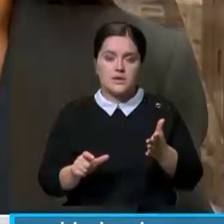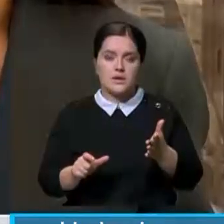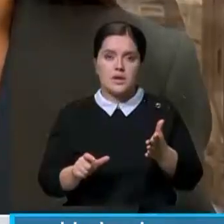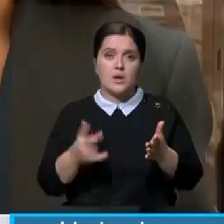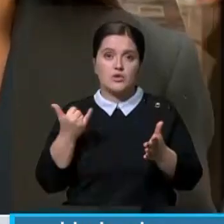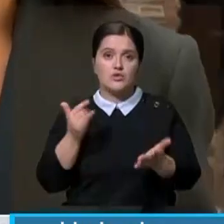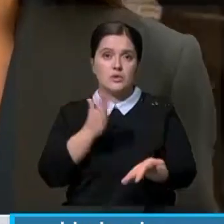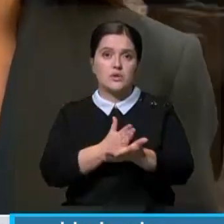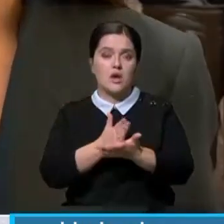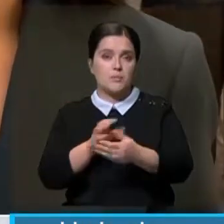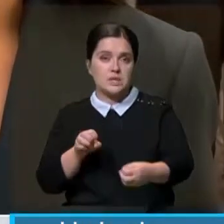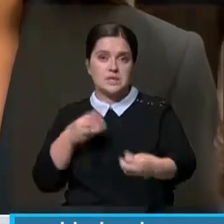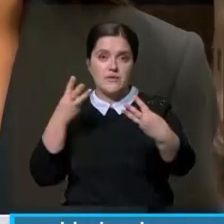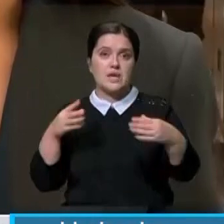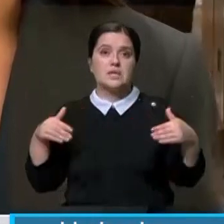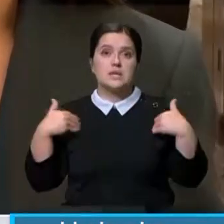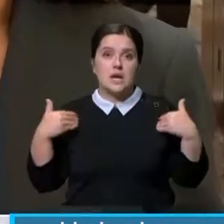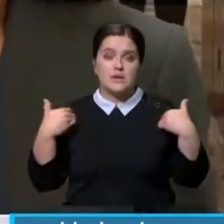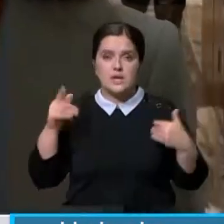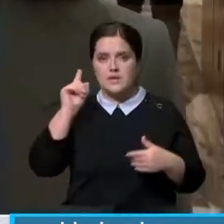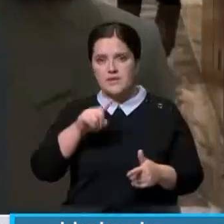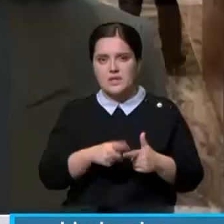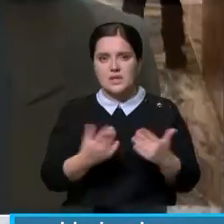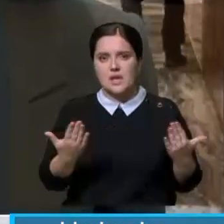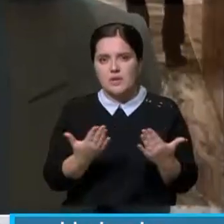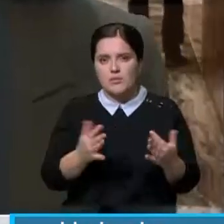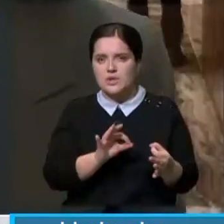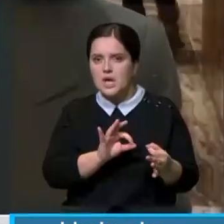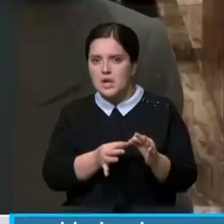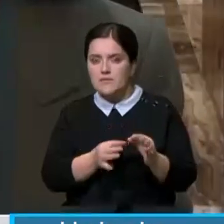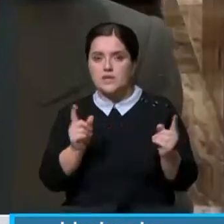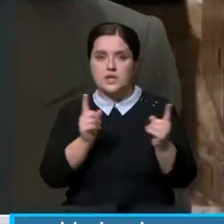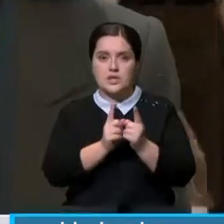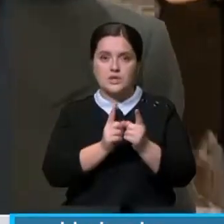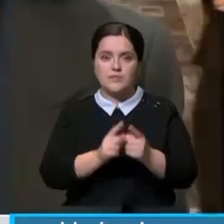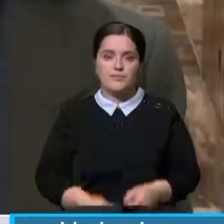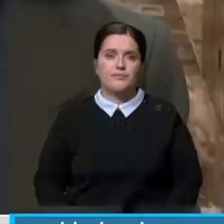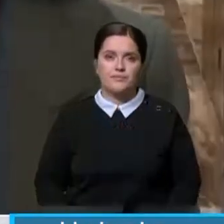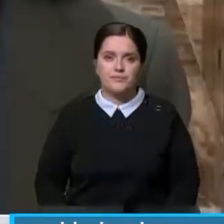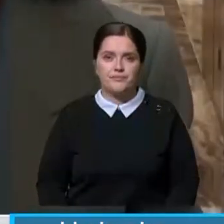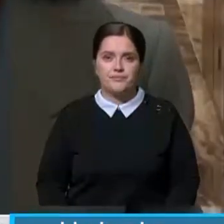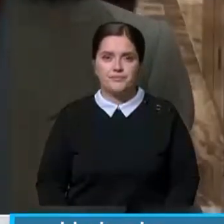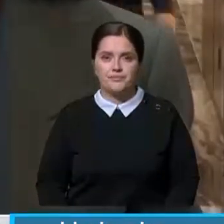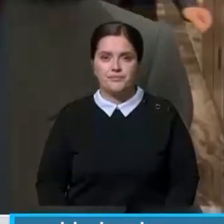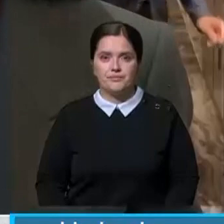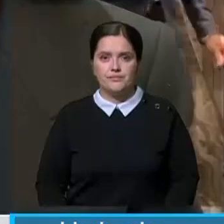Она сейчас с нами на прямой связи. Динара, здравствуйте. Вот известны ли уже какие-нибудь детали встречи?